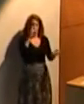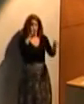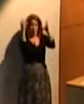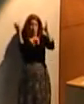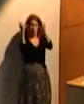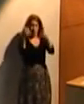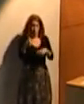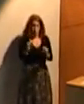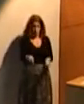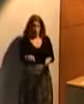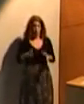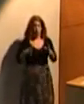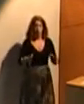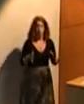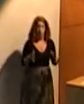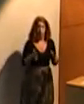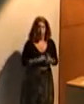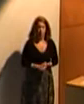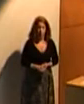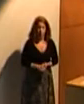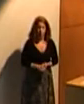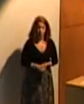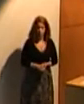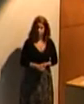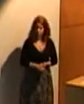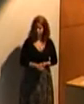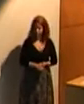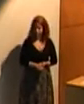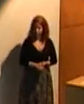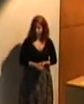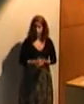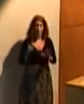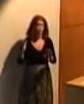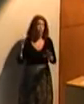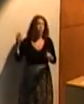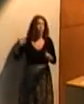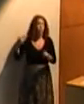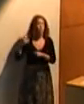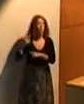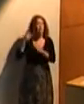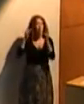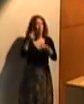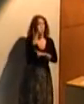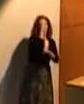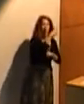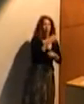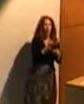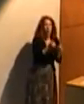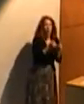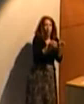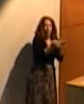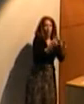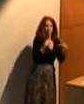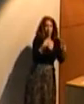comme je le dis il ya un instant enfin derrière cette soixante cinq ans après l'expérience de miley regrets eh bien on essaie de chercher